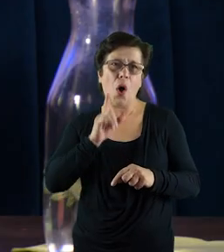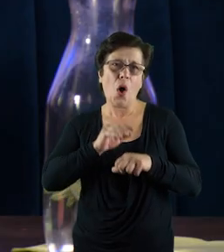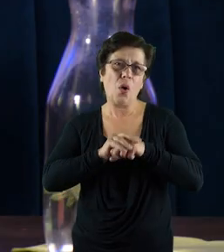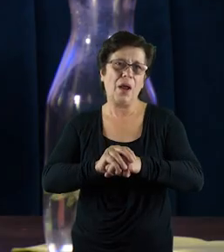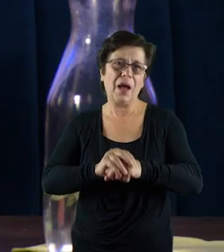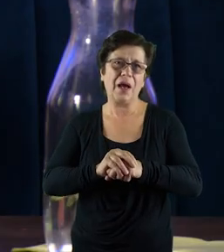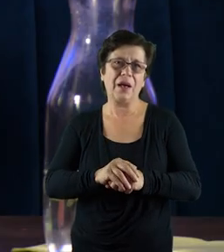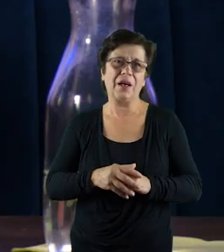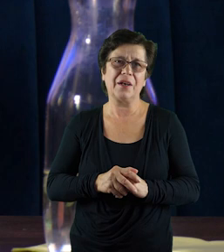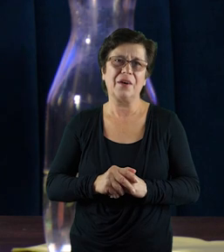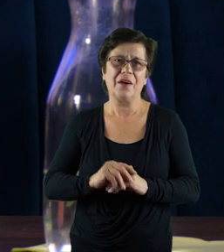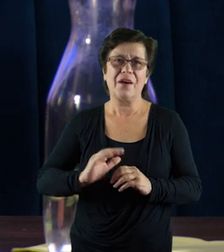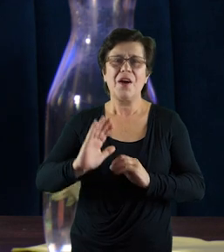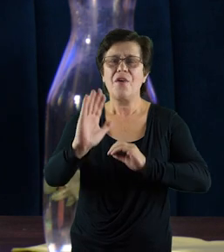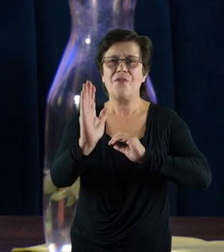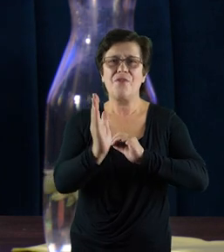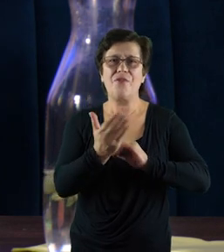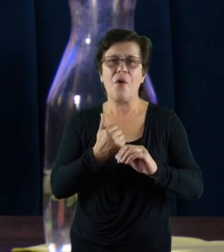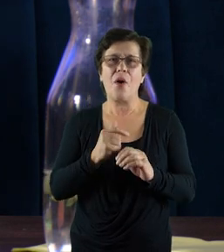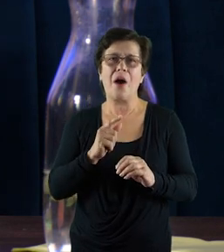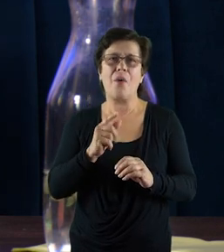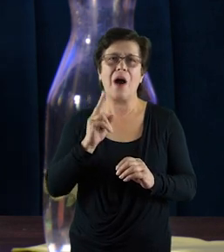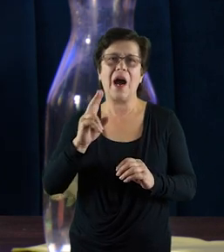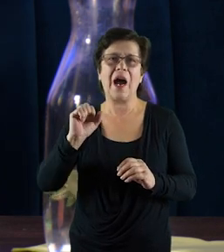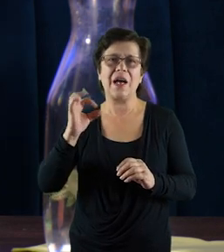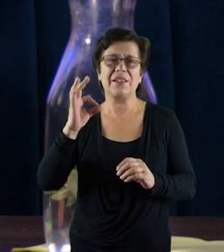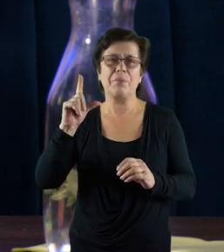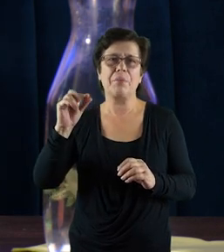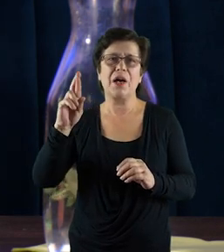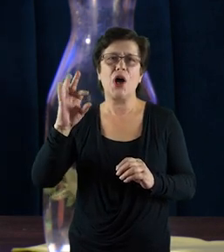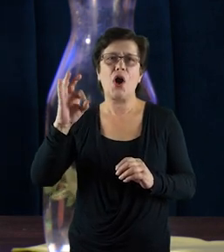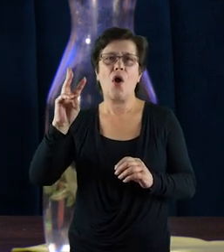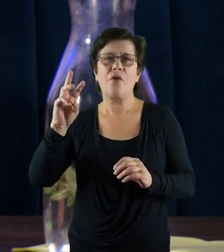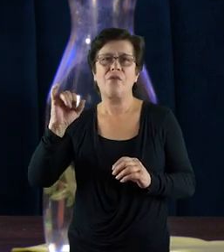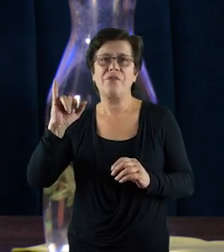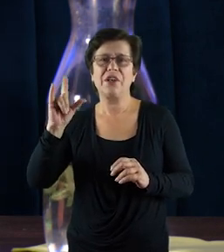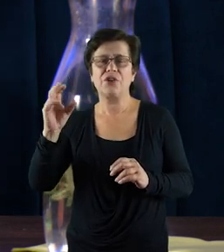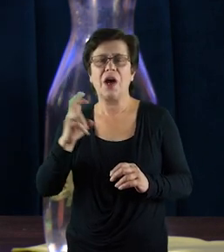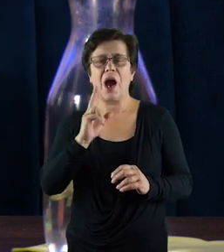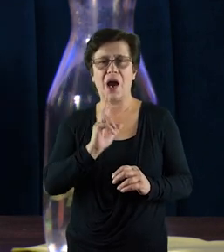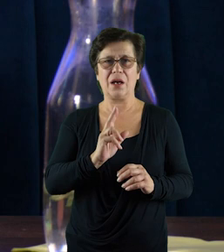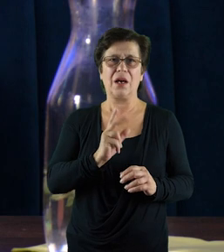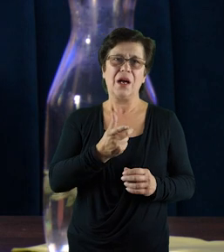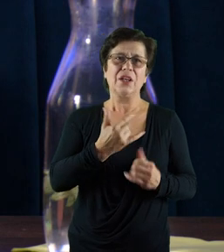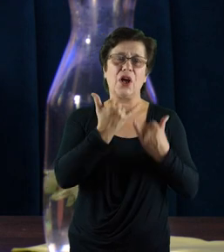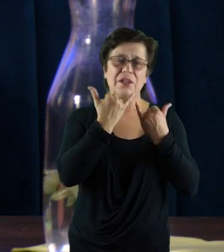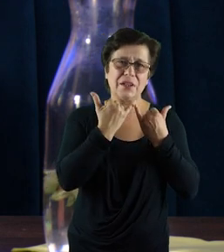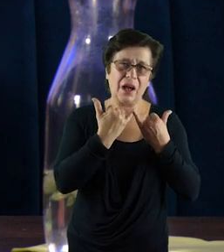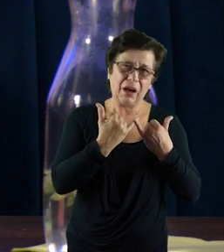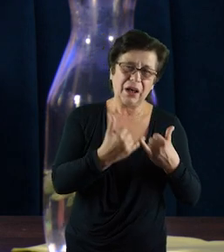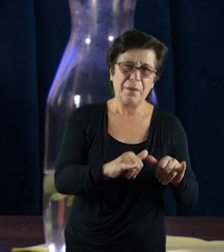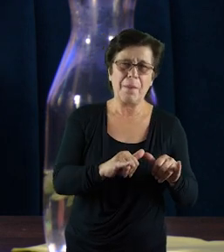tego Kasprowicza gdzieś tam przywołać, oddać mu sprawiedliwość, że owszem, to jest inna poetyka niż my, że oczywiście świetna forma,